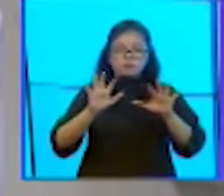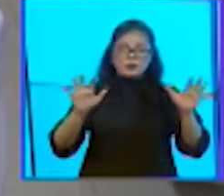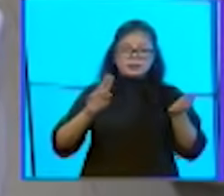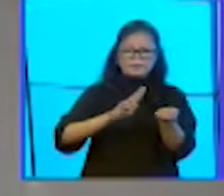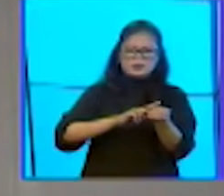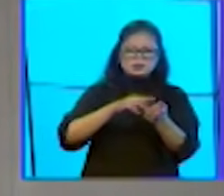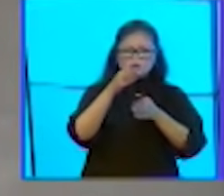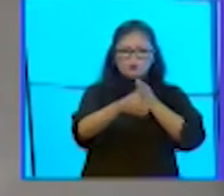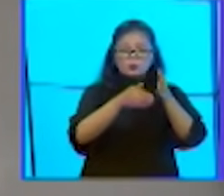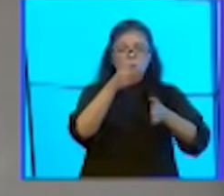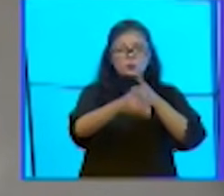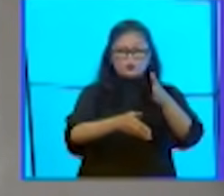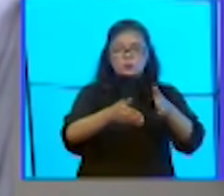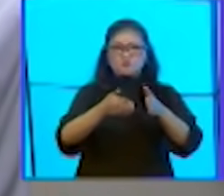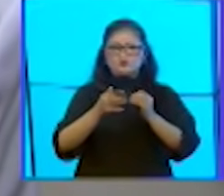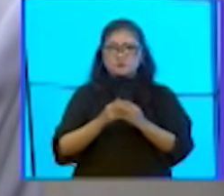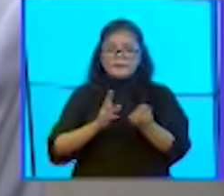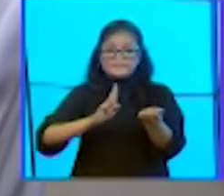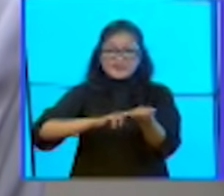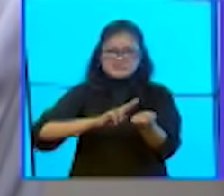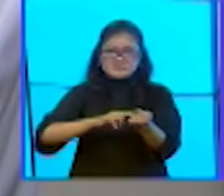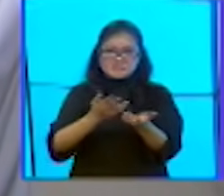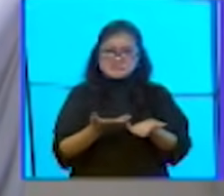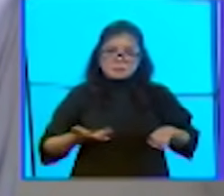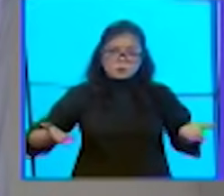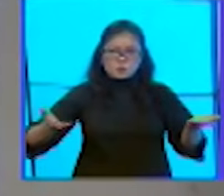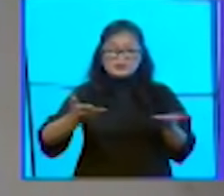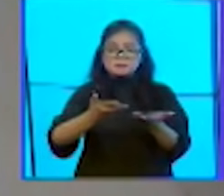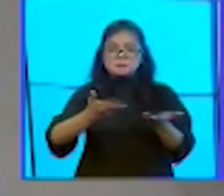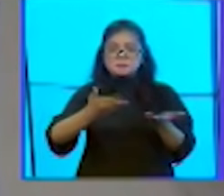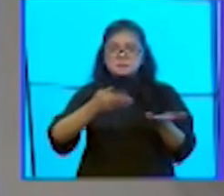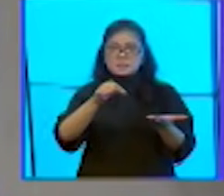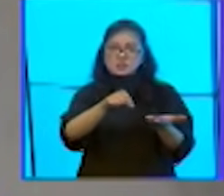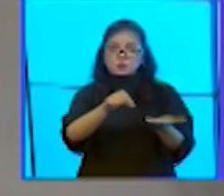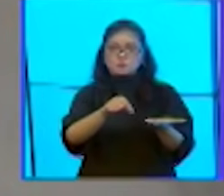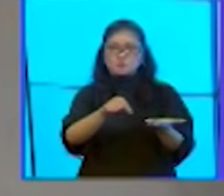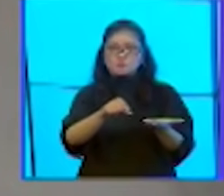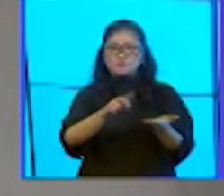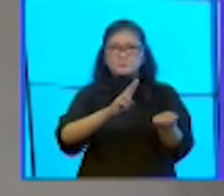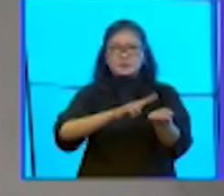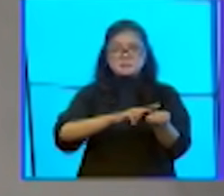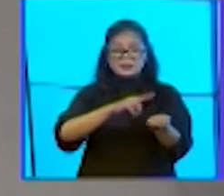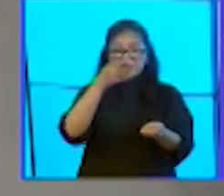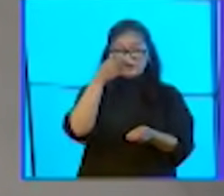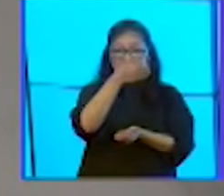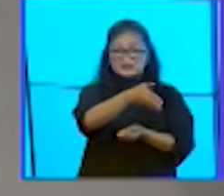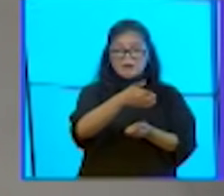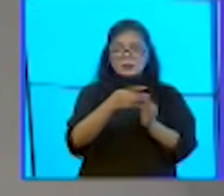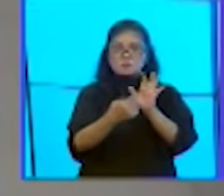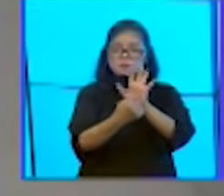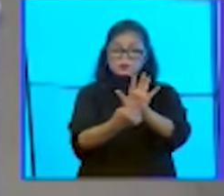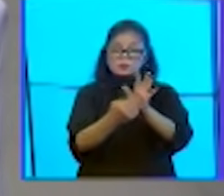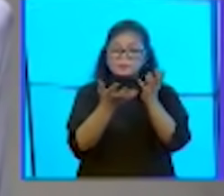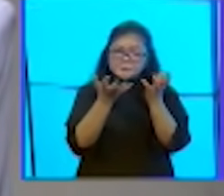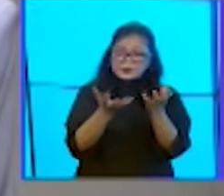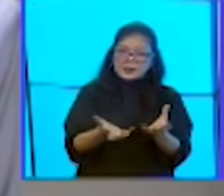kembali. Kondisi pasien saat ini, jadi memang saat ini pasien kondisi datang itu cenderung berat di Rumah Sakit Siti